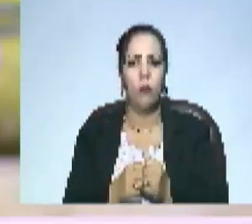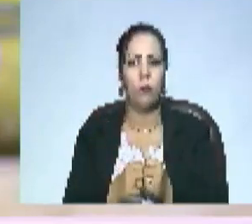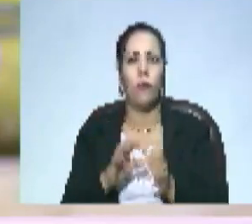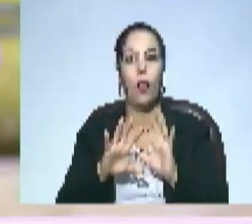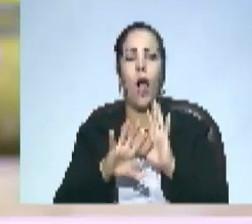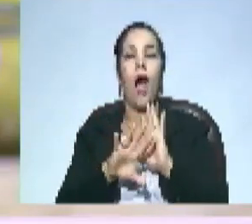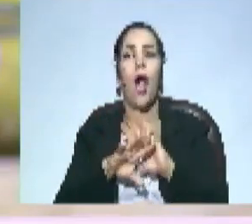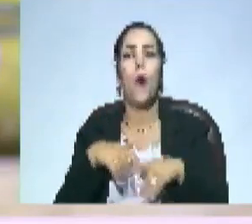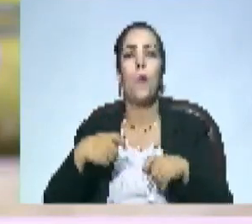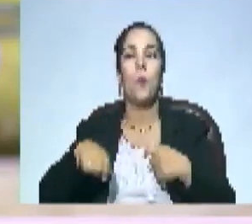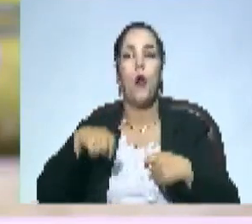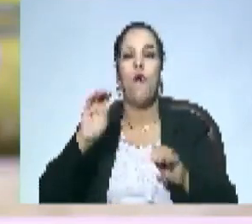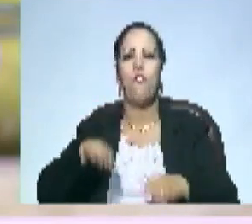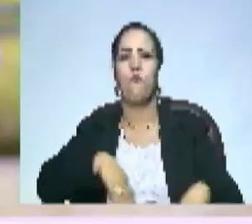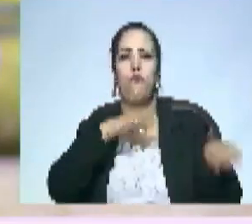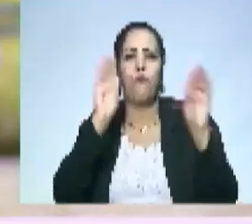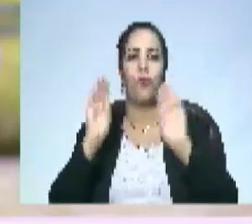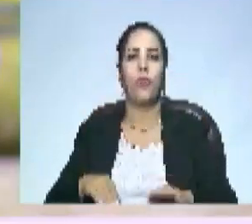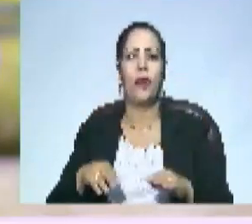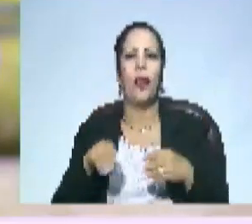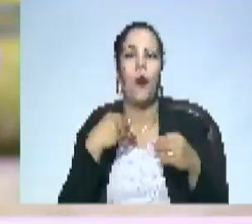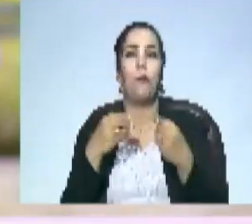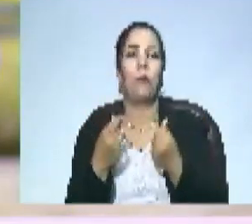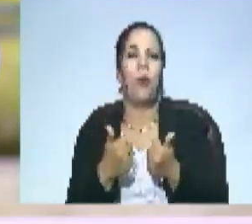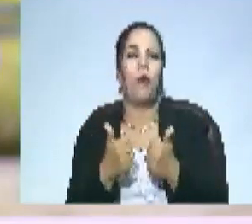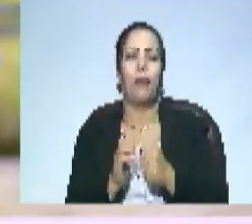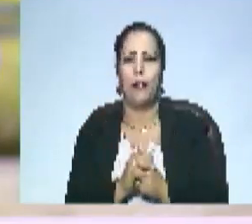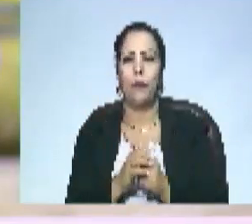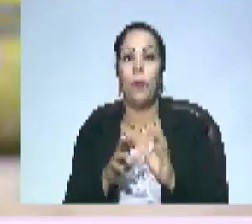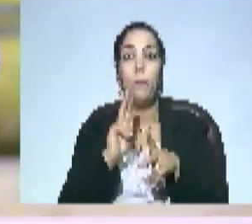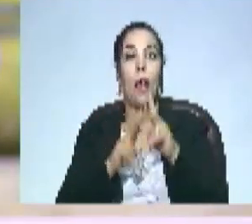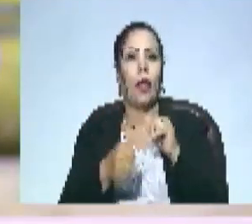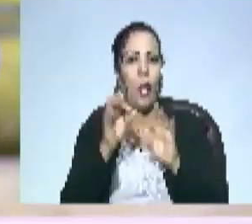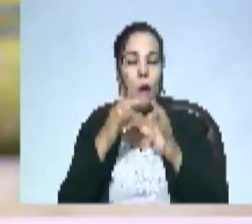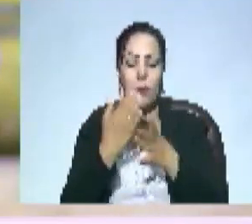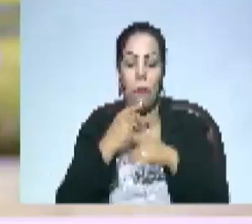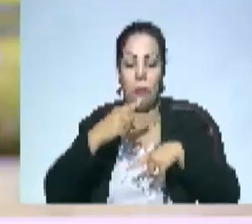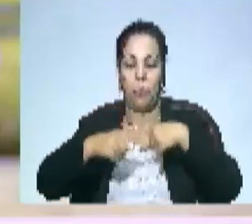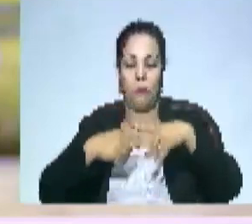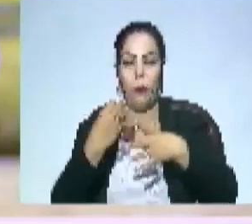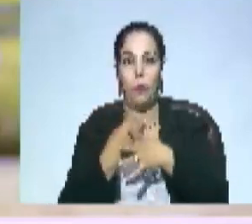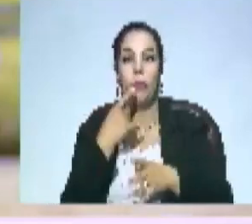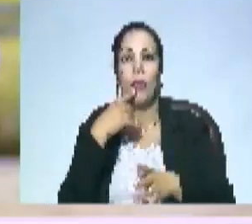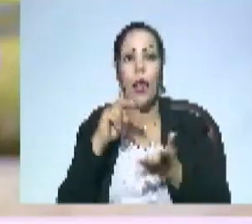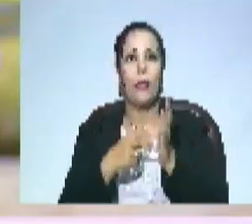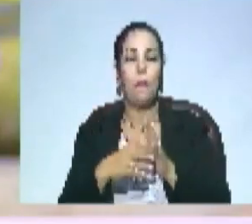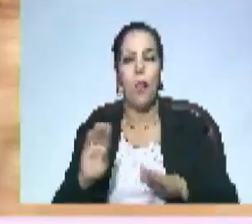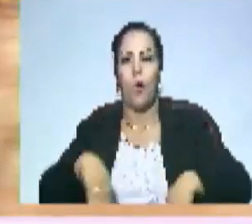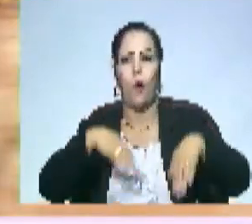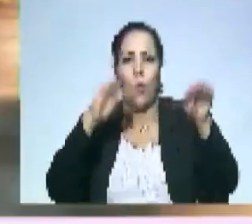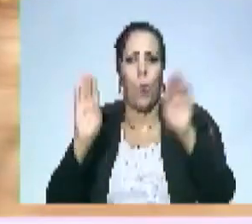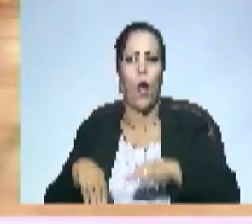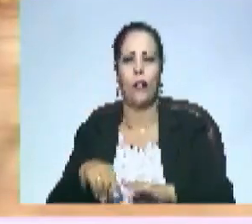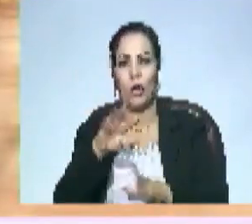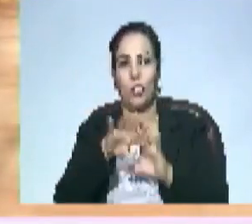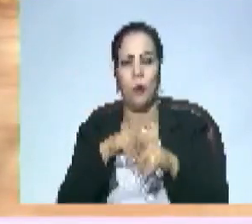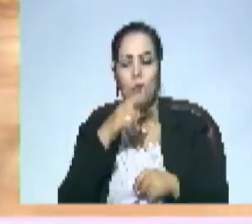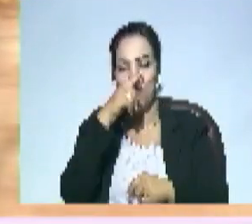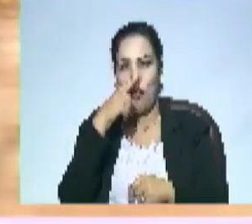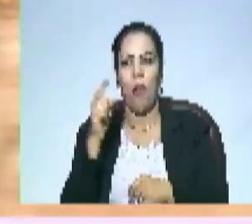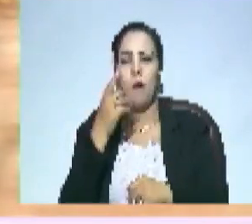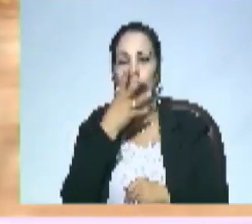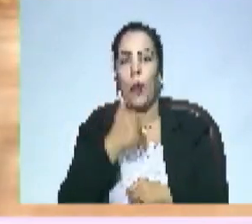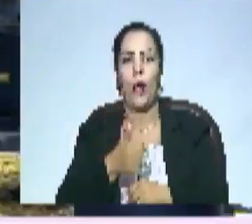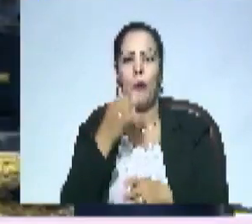الرقاق الطري وده من الحاجات الكويسه برض وهنعمل برض الرقاق ده وهنعمله بشكل كويس